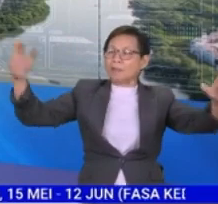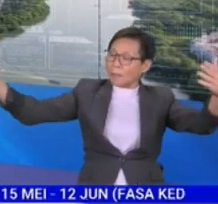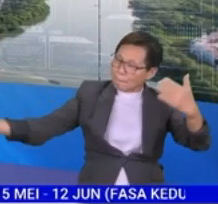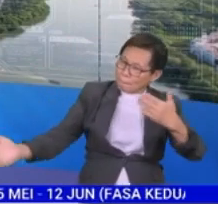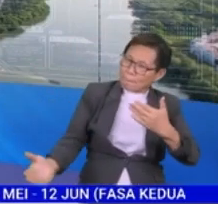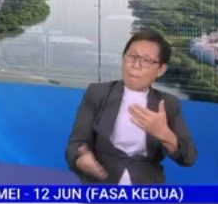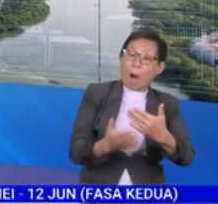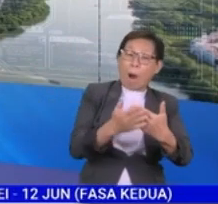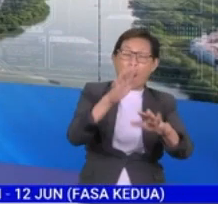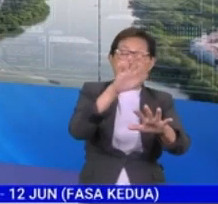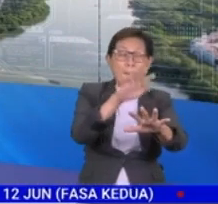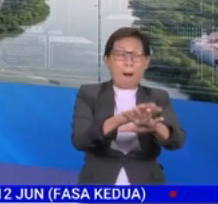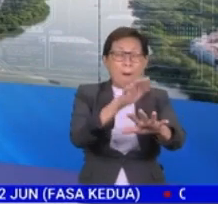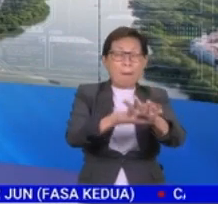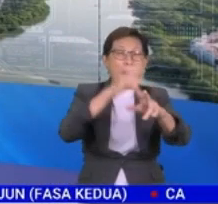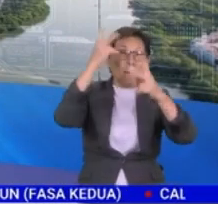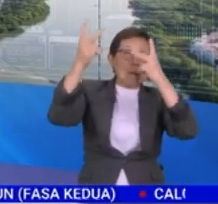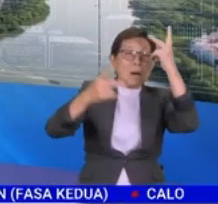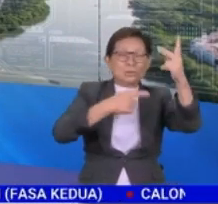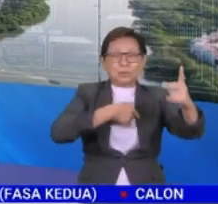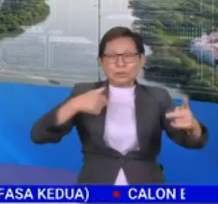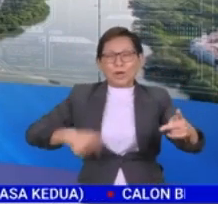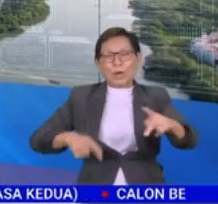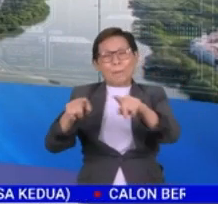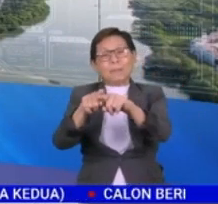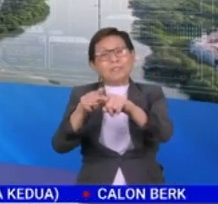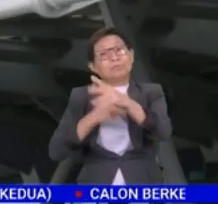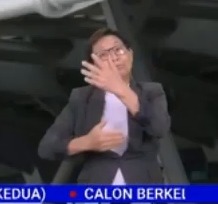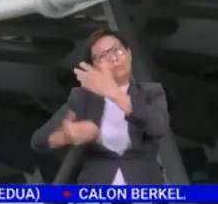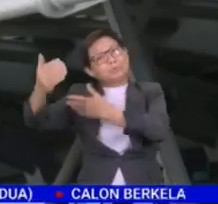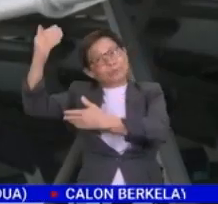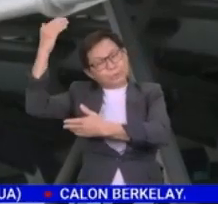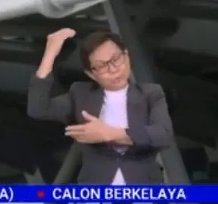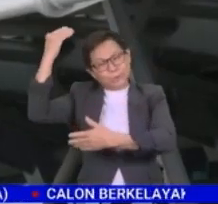kembalinya ledakan pelancongan Cina seperti sebelumnya